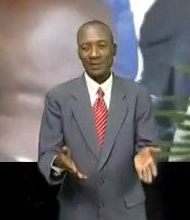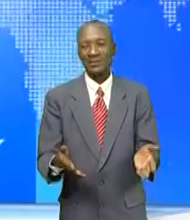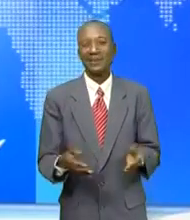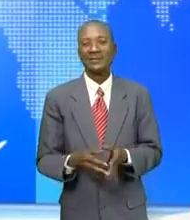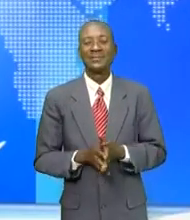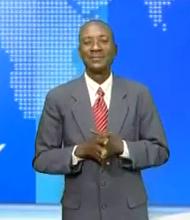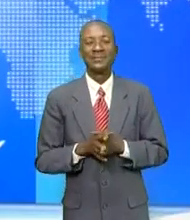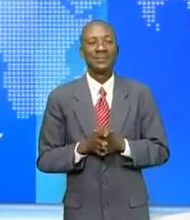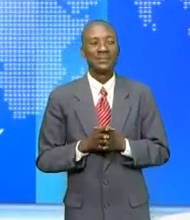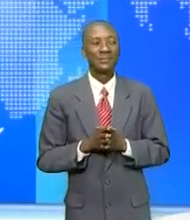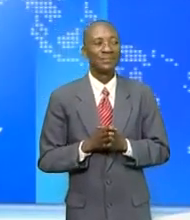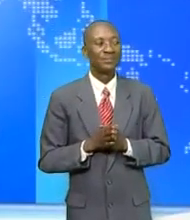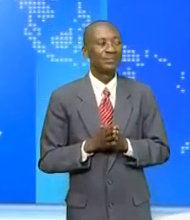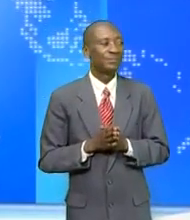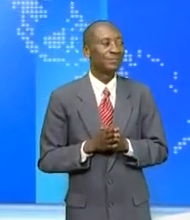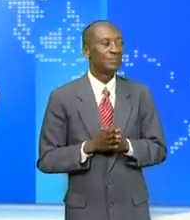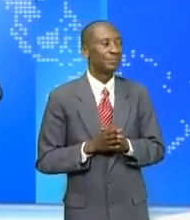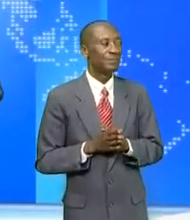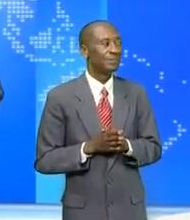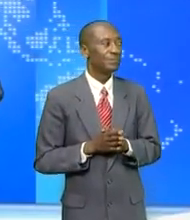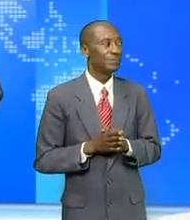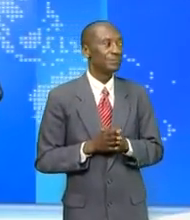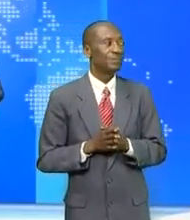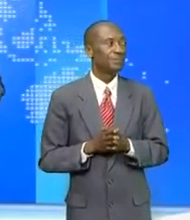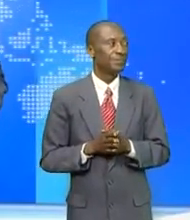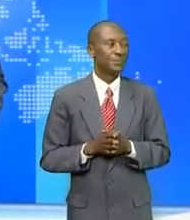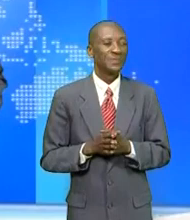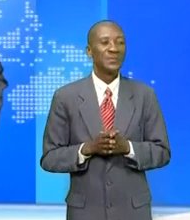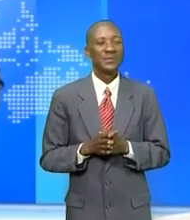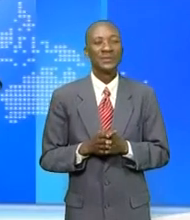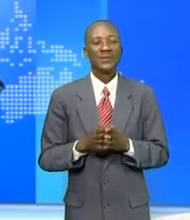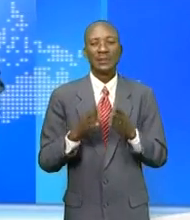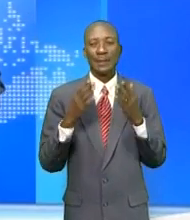festive. Voilà qui met un terme à ce journal. Un clin d'œil à